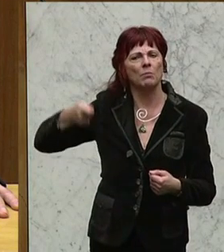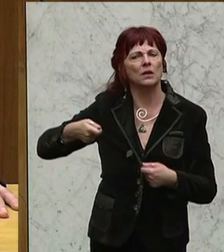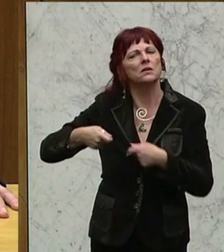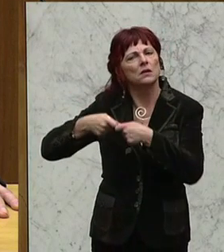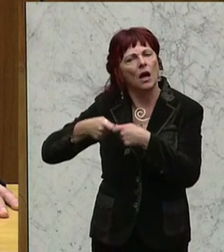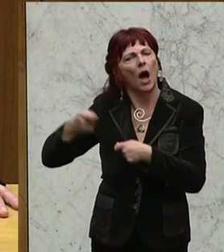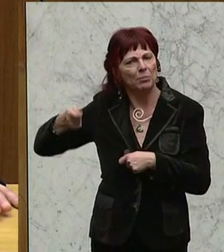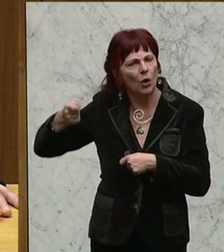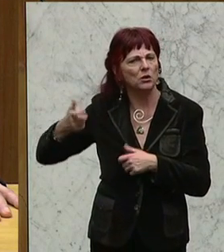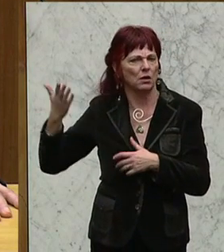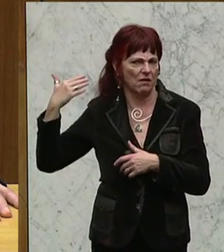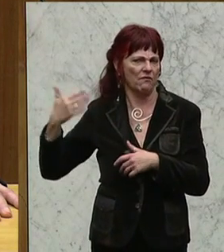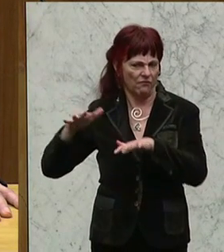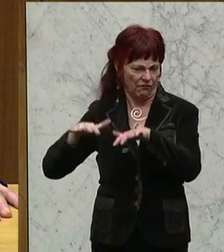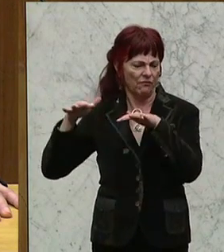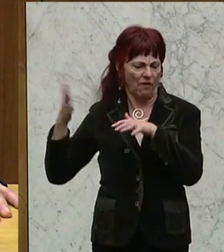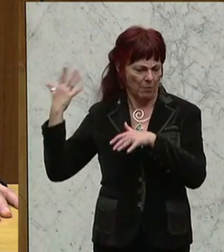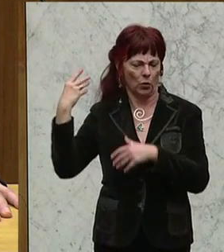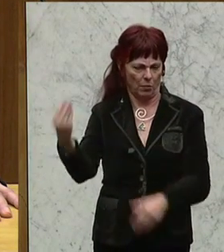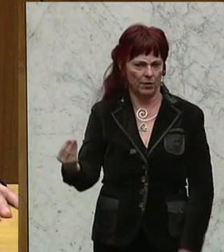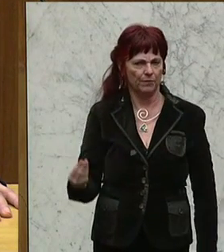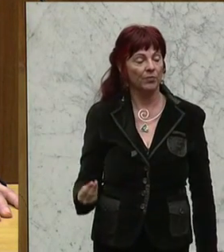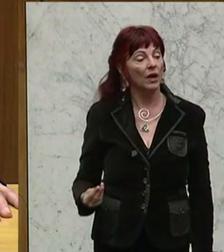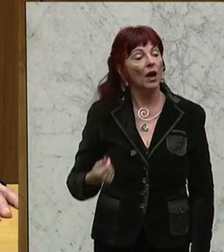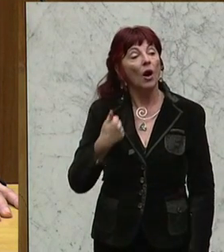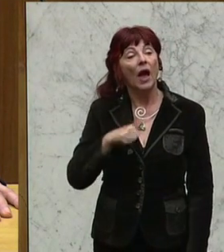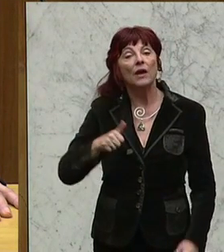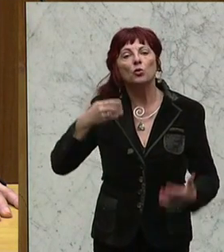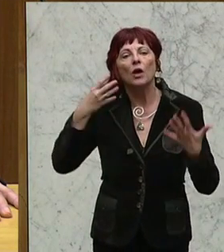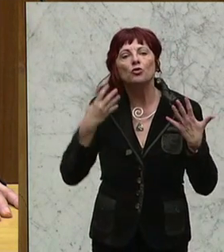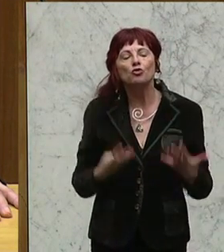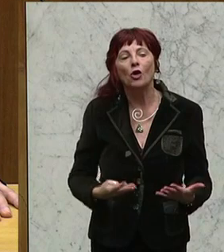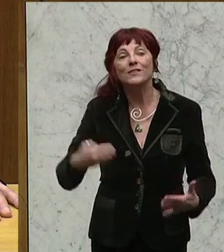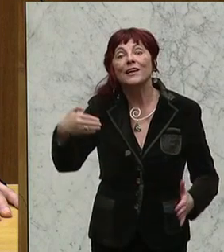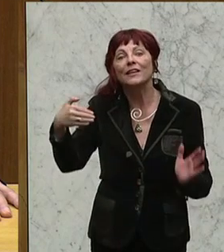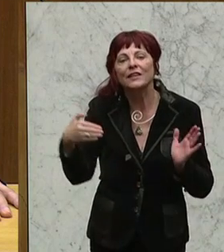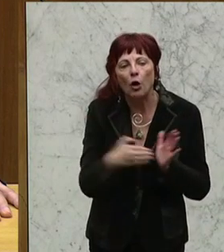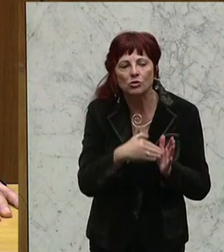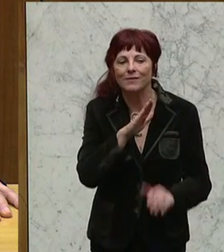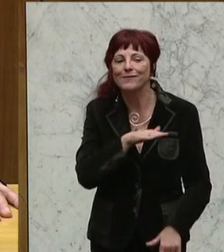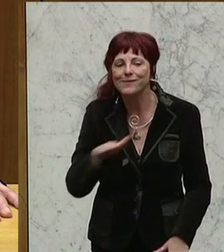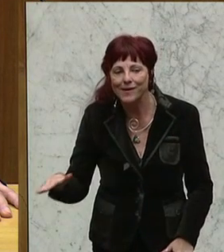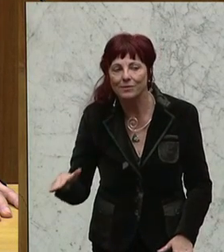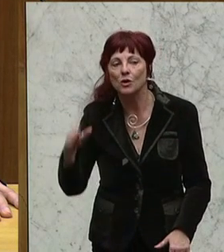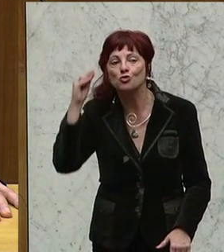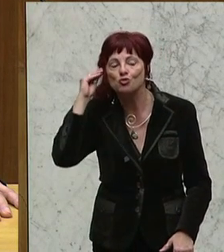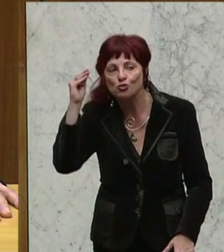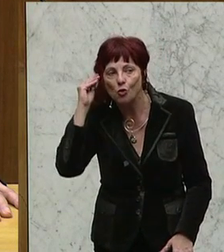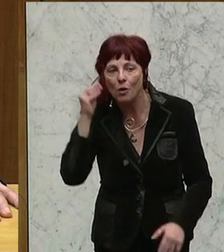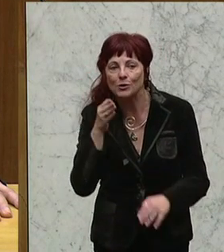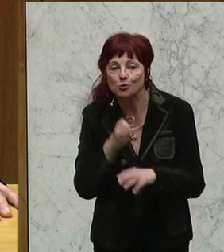worden wir sprechen von ca 190 000 Betroffenen Schulkindern